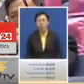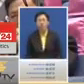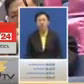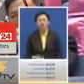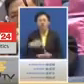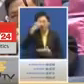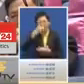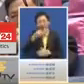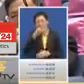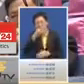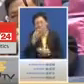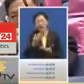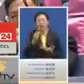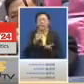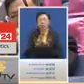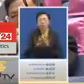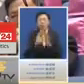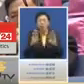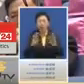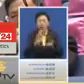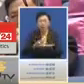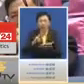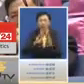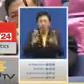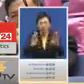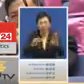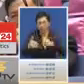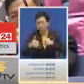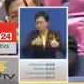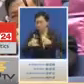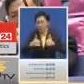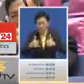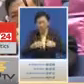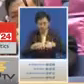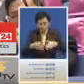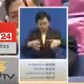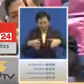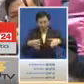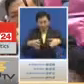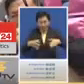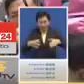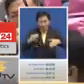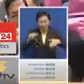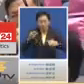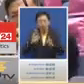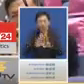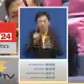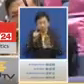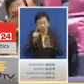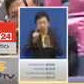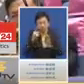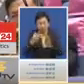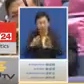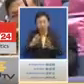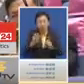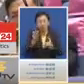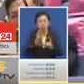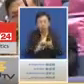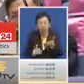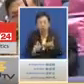ชีวะเปิดเทอมปั๊บเด็กมาเรียนเยอะมากไปได้เทอมเดียวหายไปครึ่